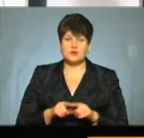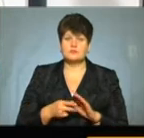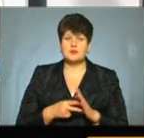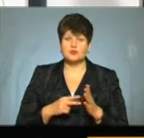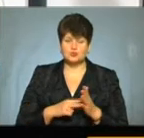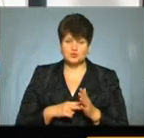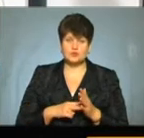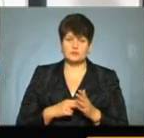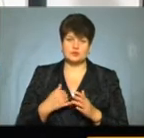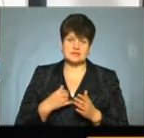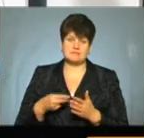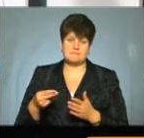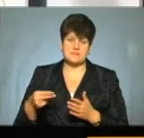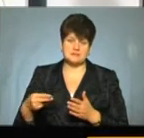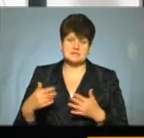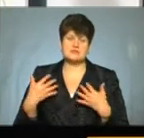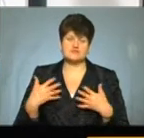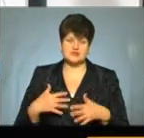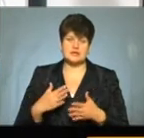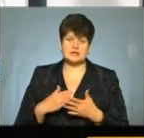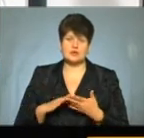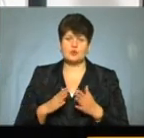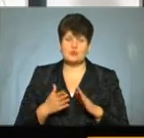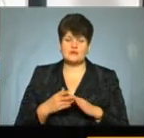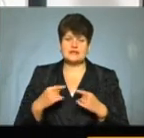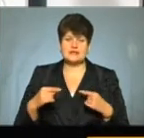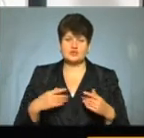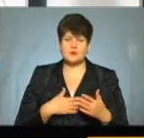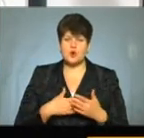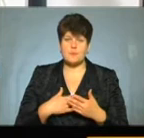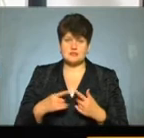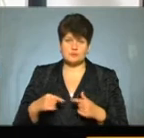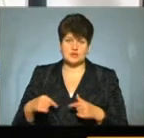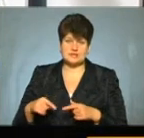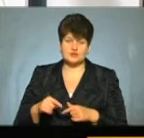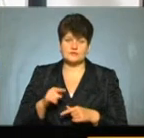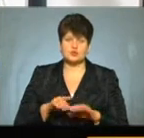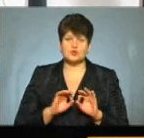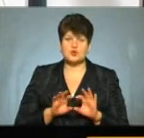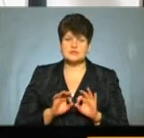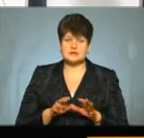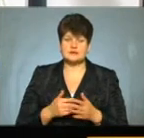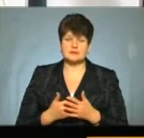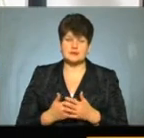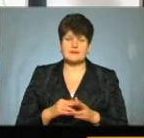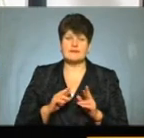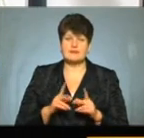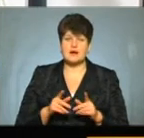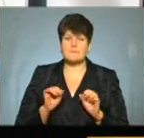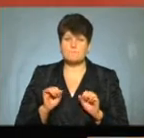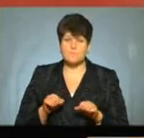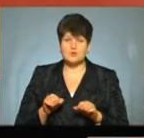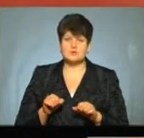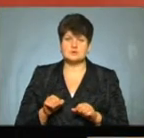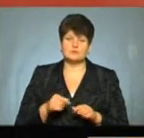що у нас підписані вже і домовленість з іншими громадськими організаціями, що вони будуть розказувати, наприклад, як можна про